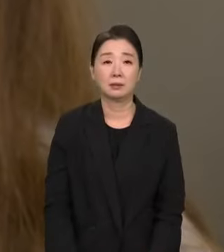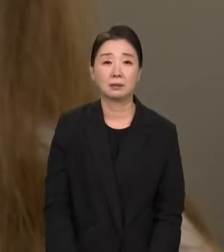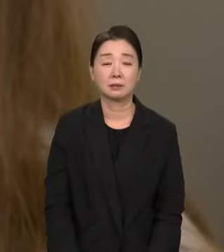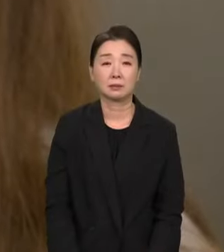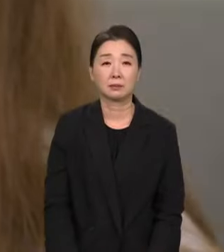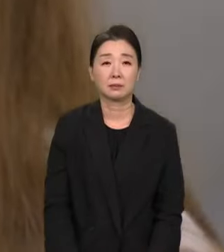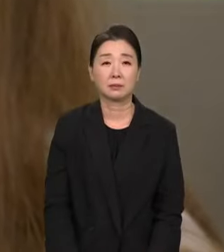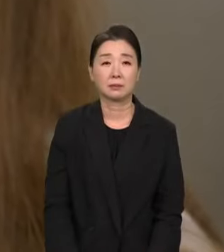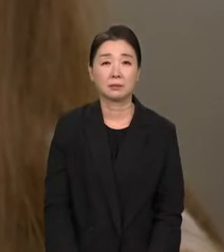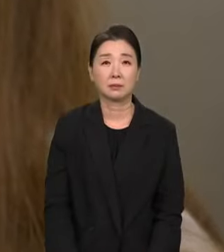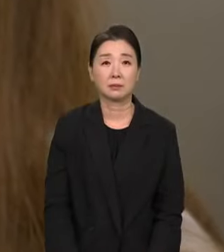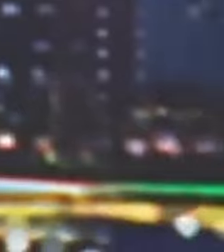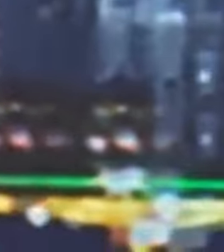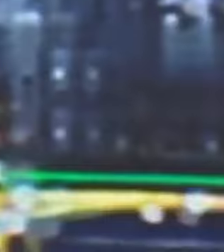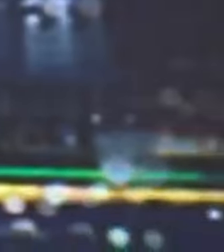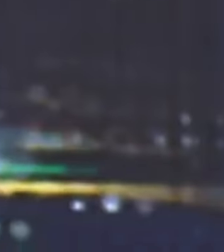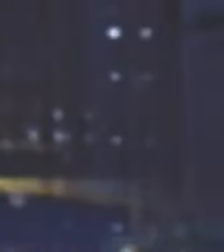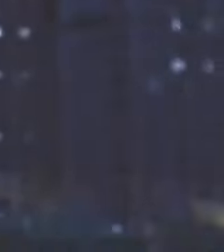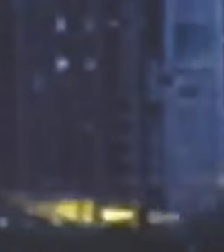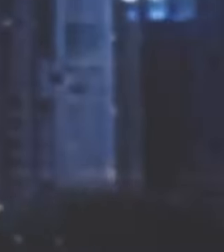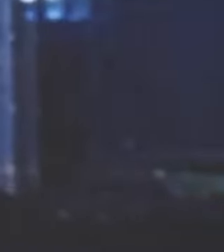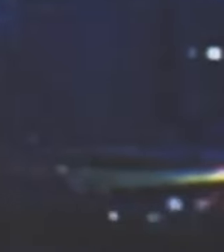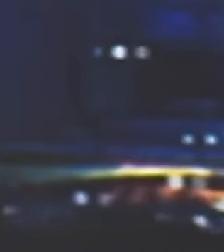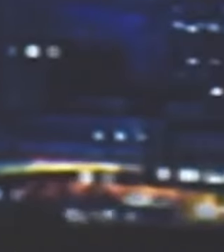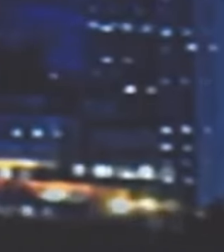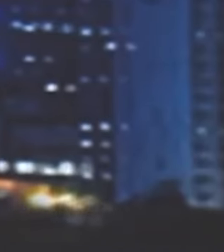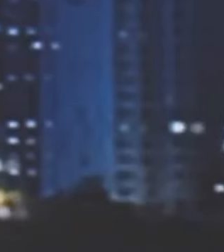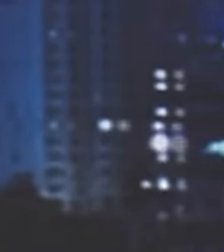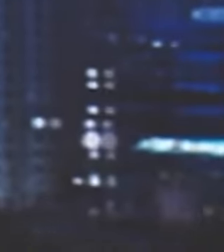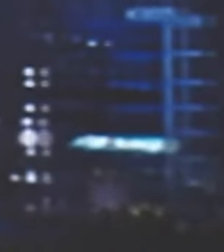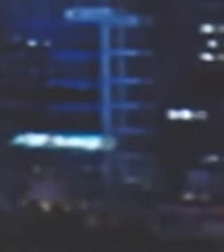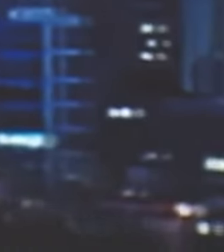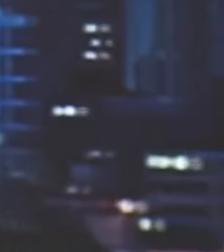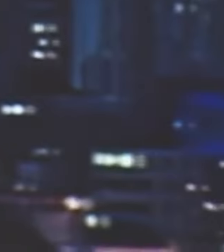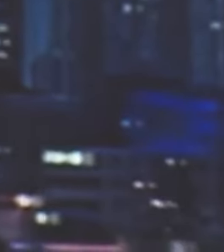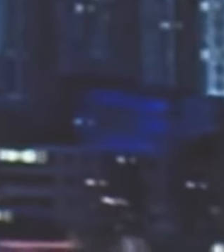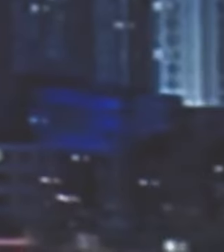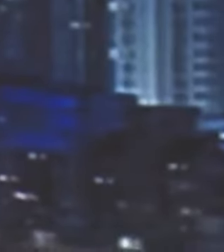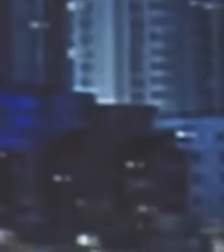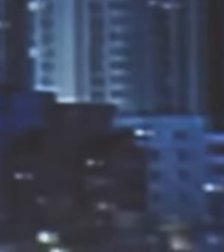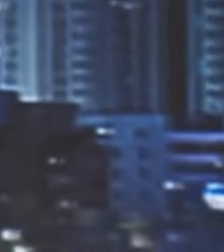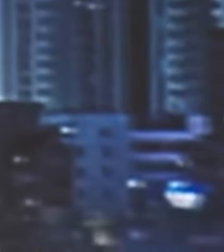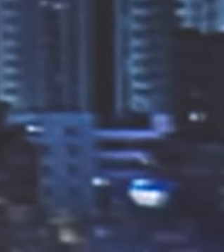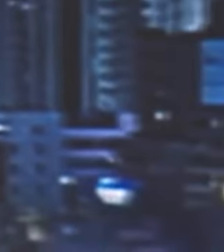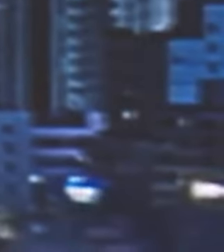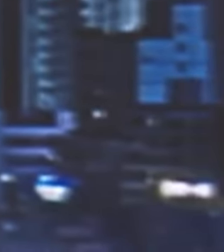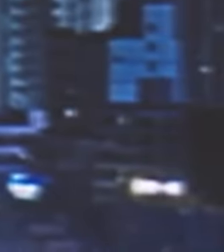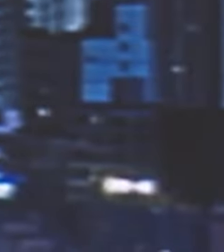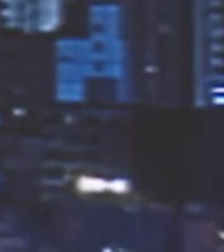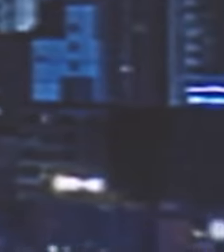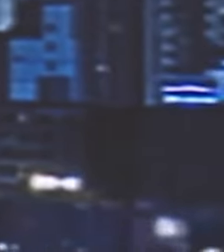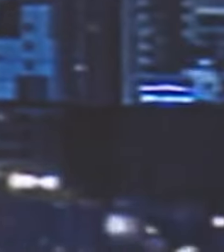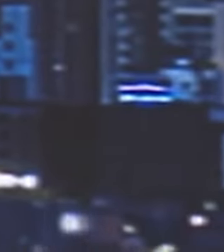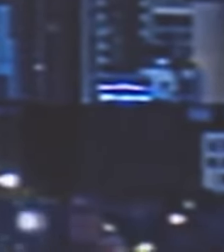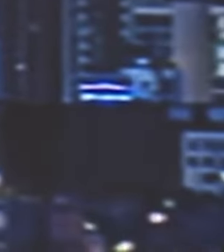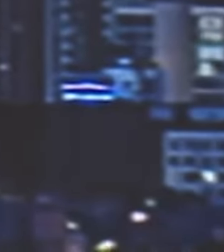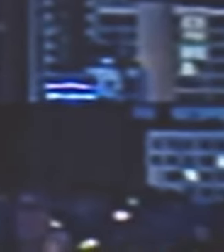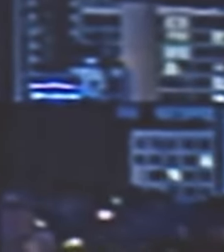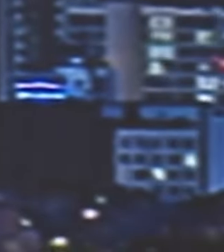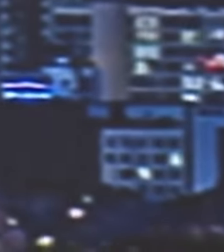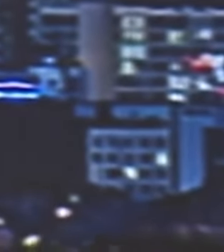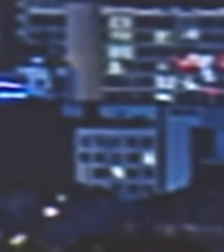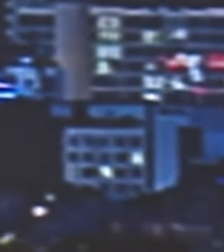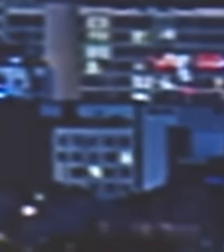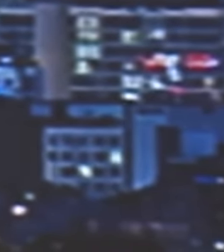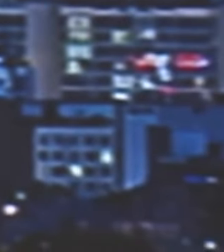이은진 있니다 JTBC 뉴스를 시청해 주신 여러분 고맙습니다 저희는 저녁 6시 50분 뉴스룸에서